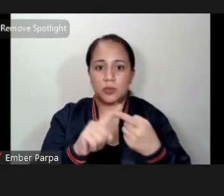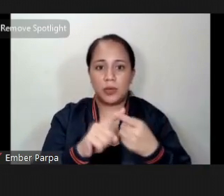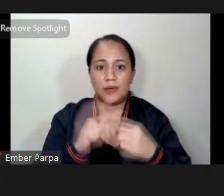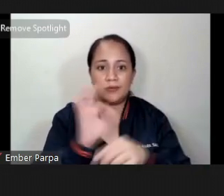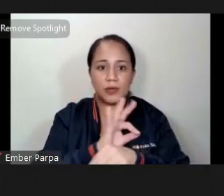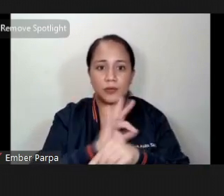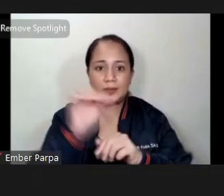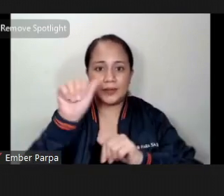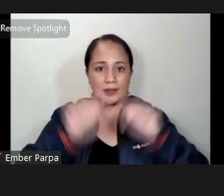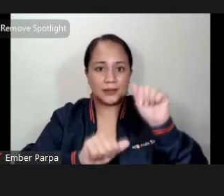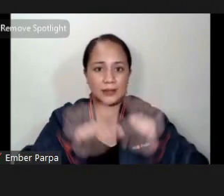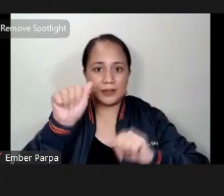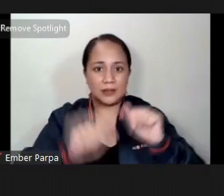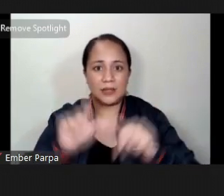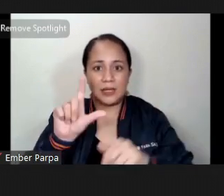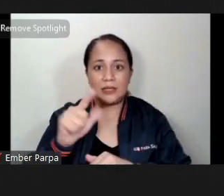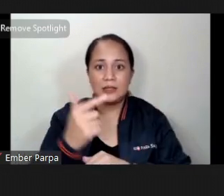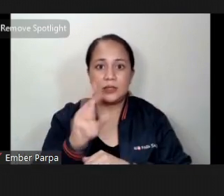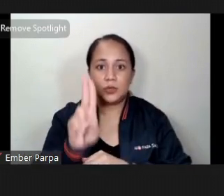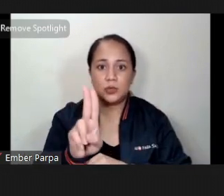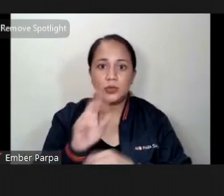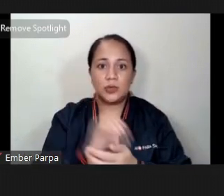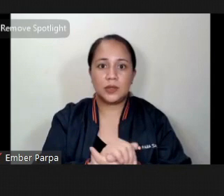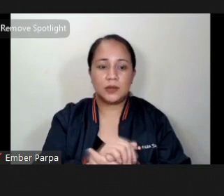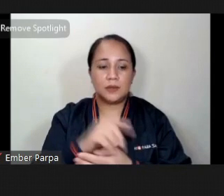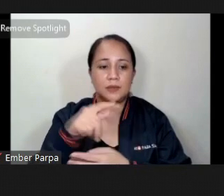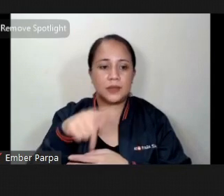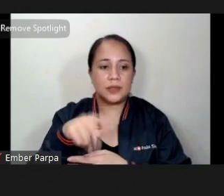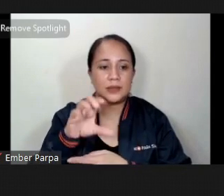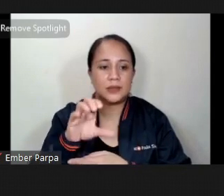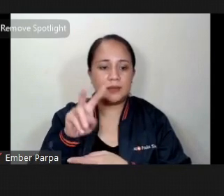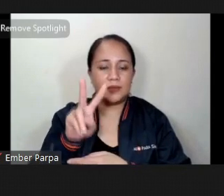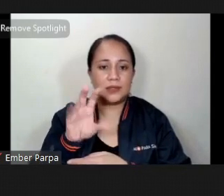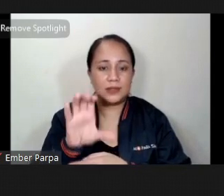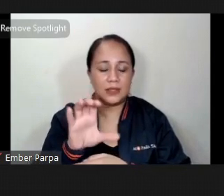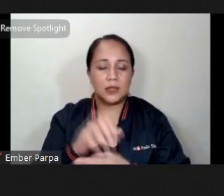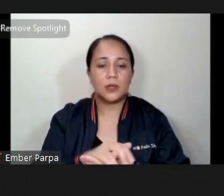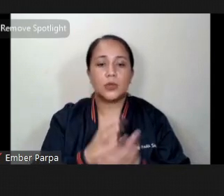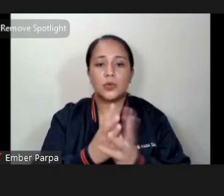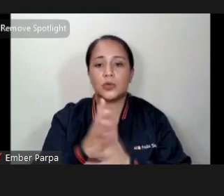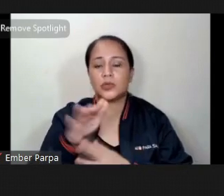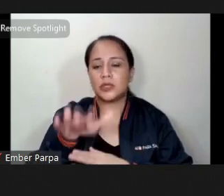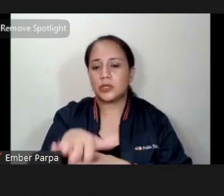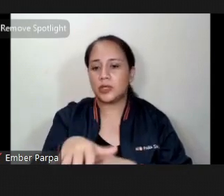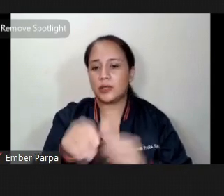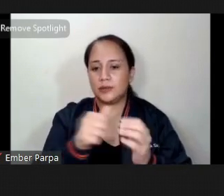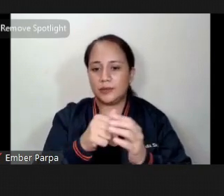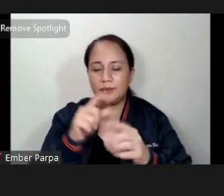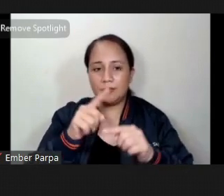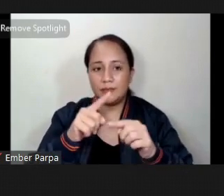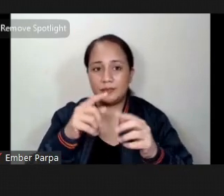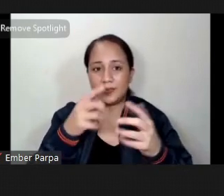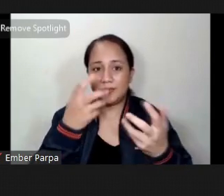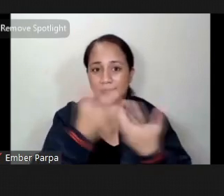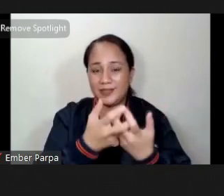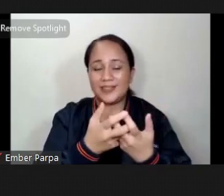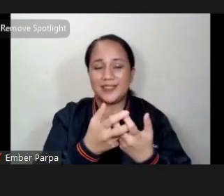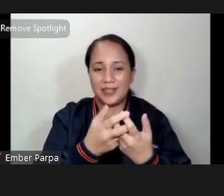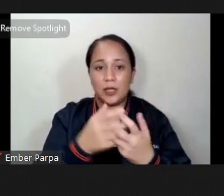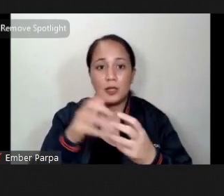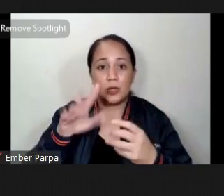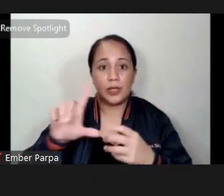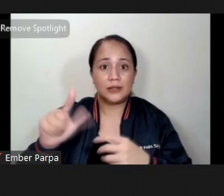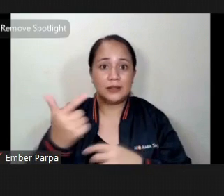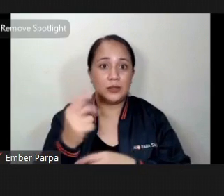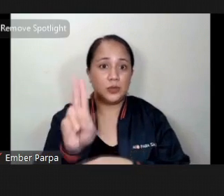Functionality Assessment of LGUs and PCBC through the Child-Friendly Local Governments Audit. Ang target audience